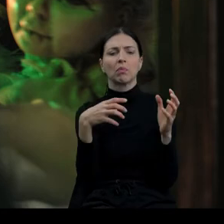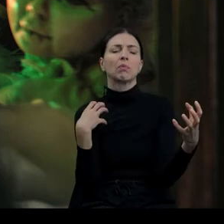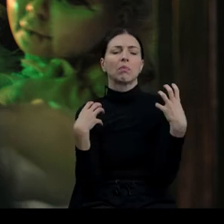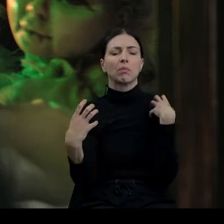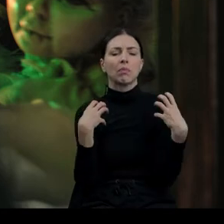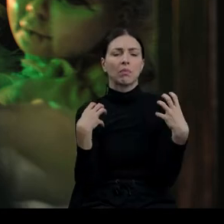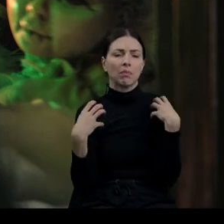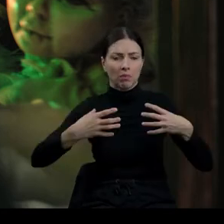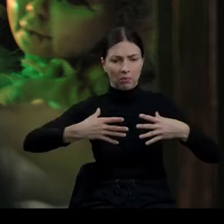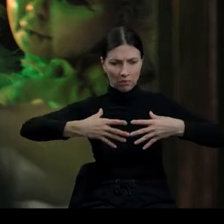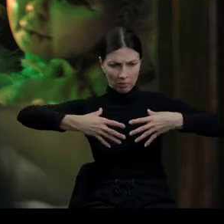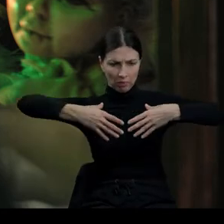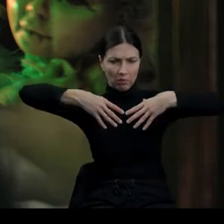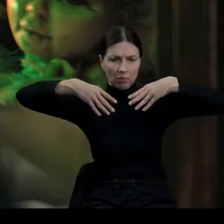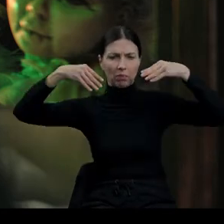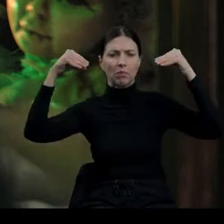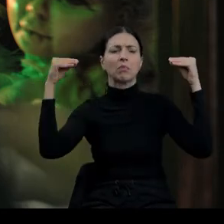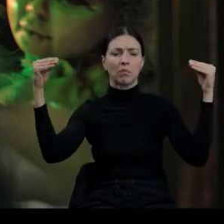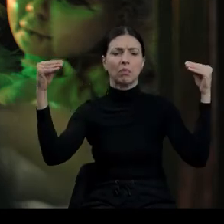widziałem jakby